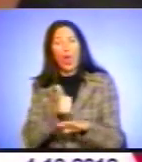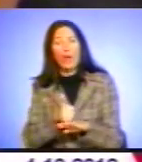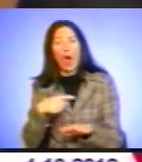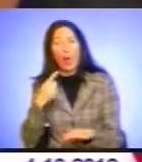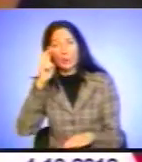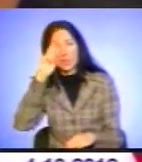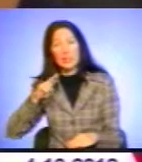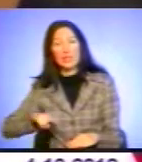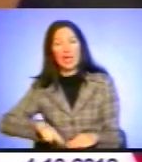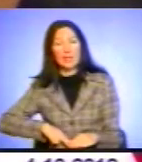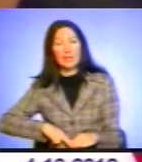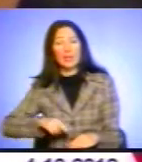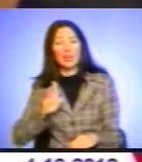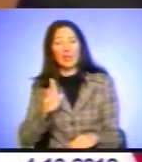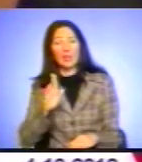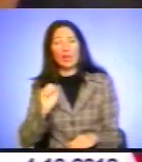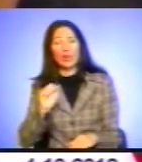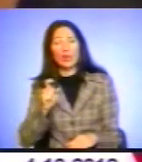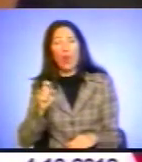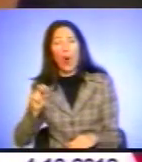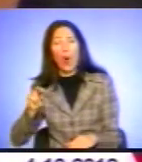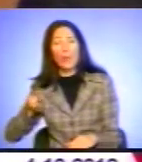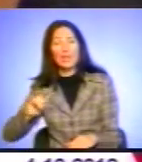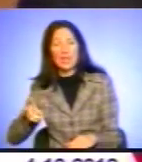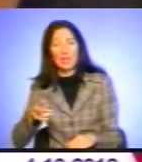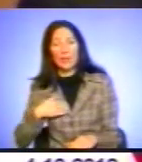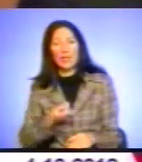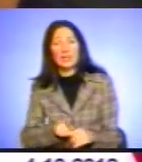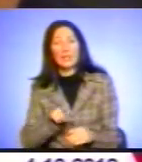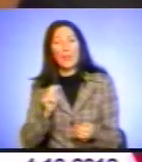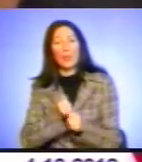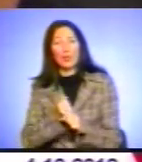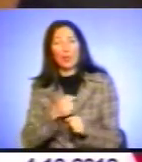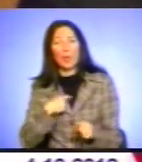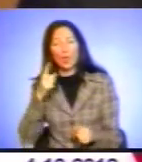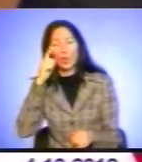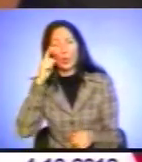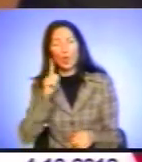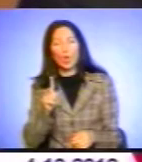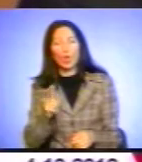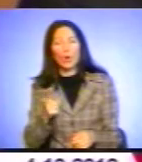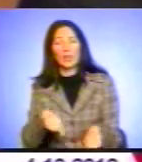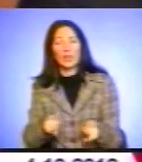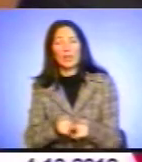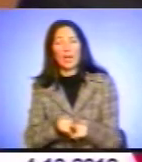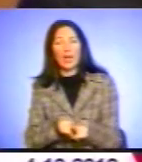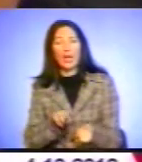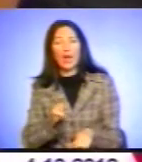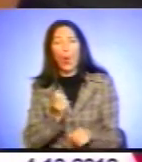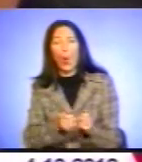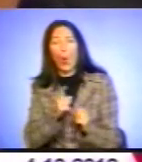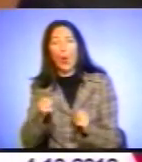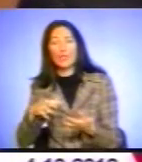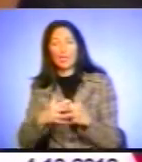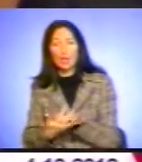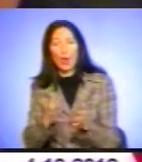державної адміністрації Валентин Антонович Коптян. Ми над тим працюємо, і я думаю, і таке, як кожне село повинно